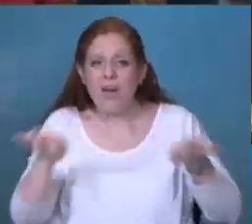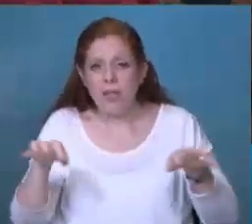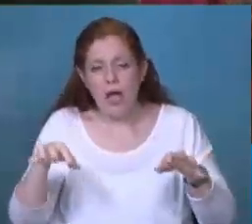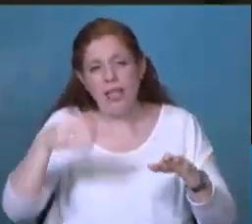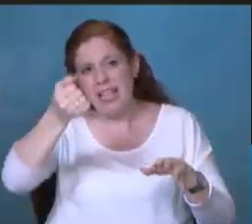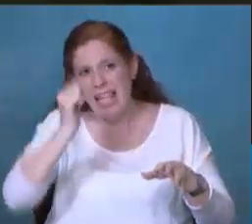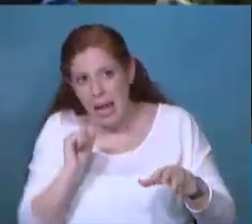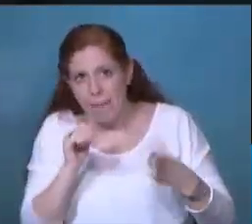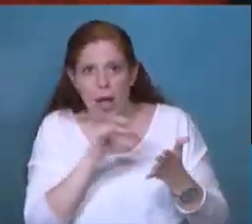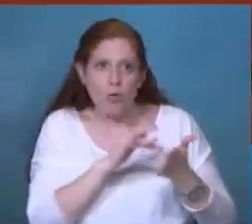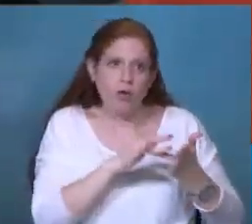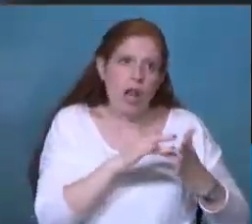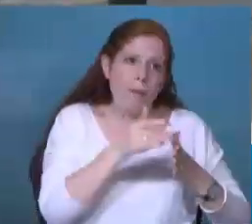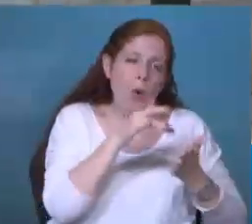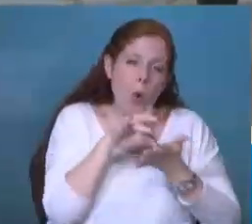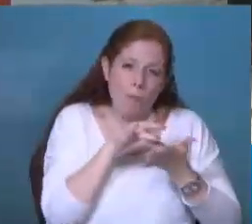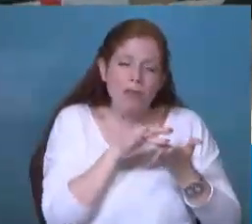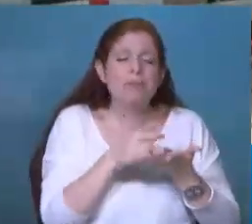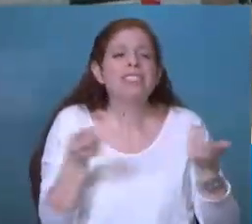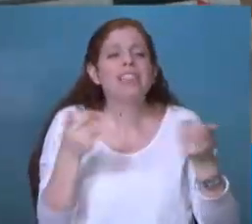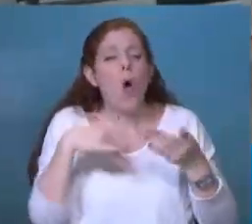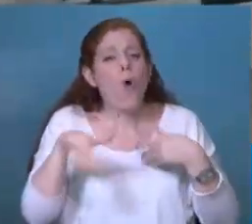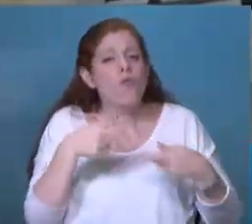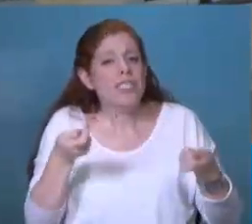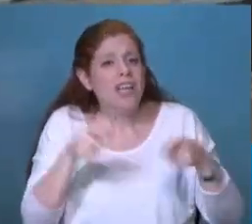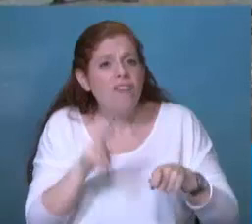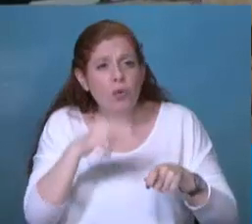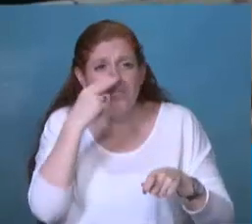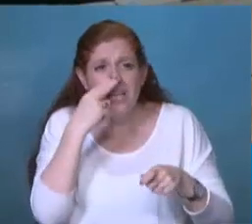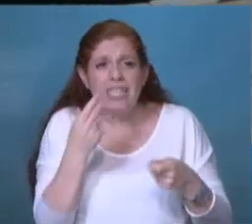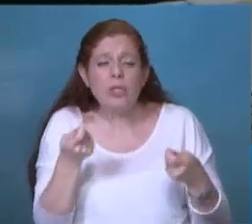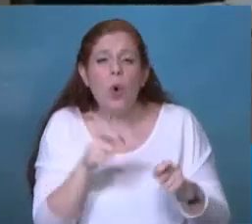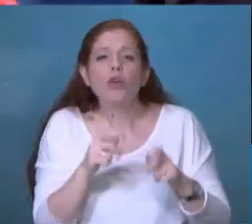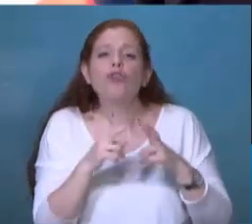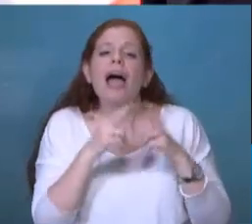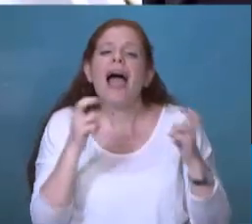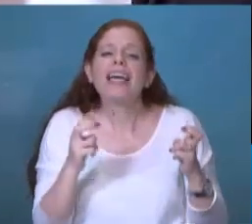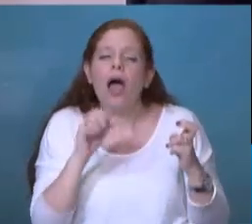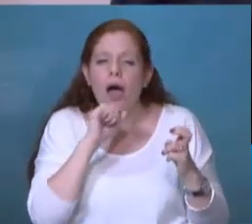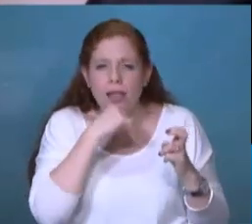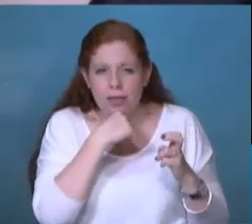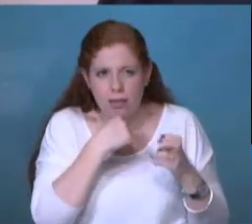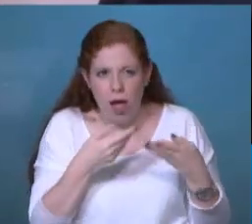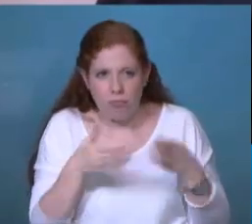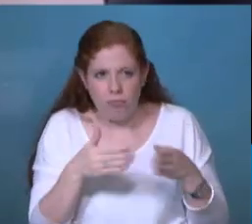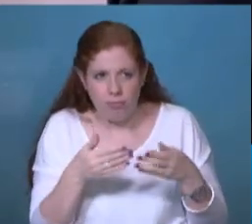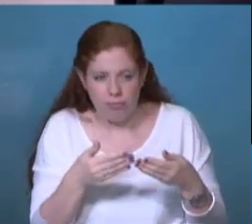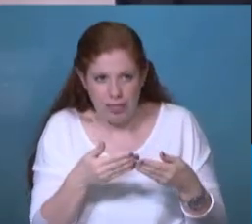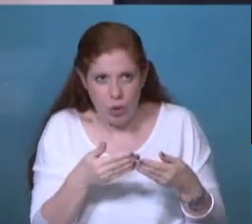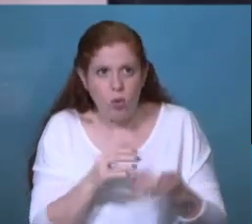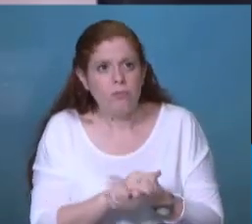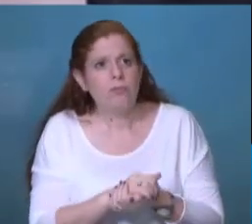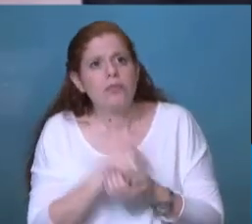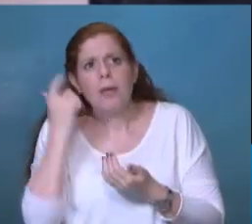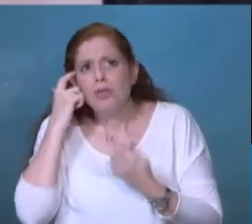מתנועת המקומיים, סגרה רחובות, ואפילו ניסתה לסגור את שערי העיר העתיקה. The major thought that